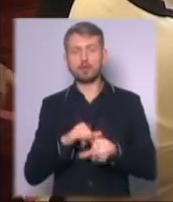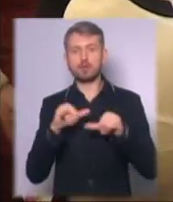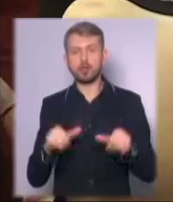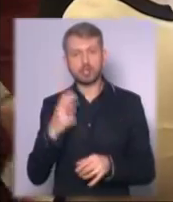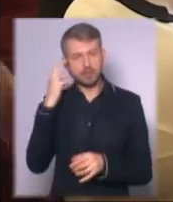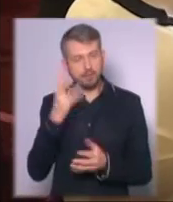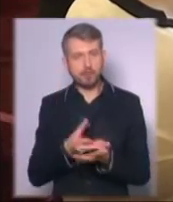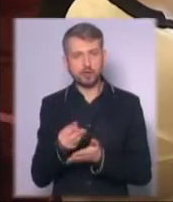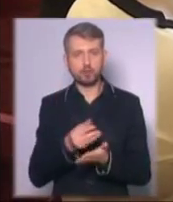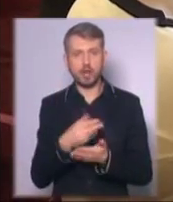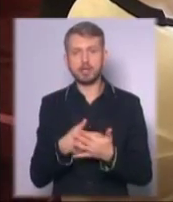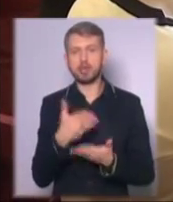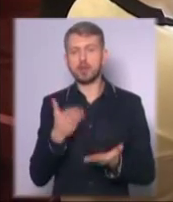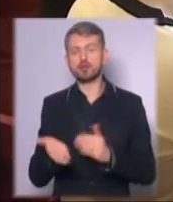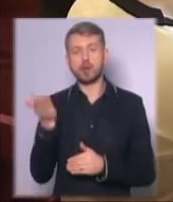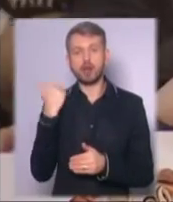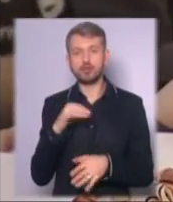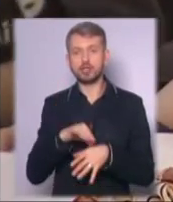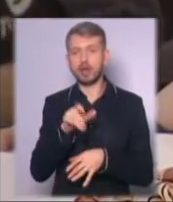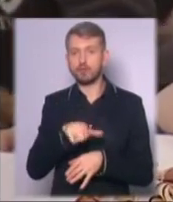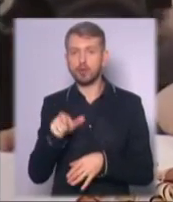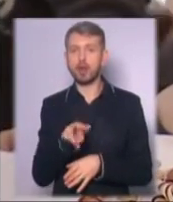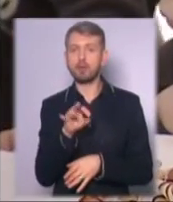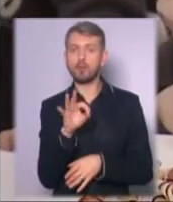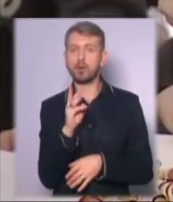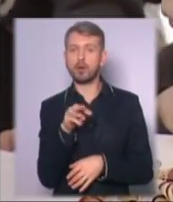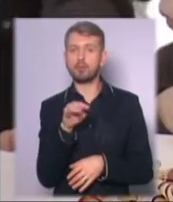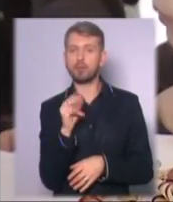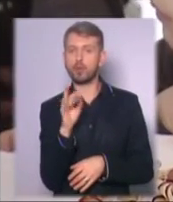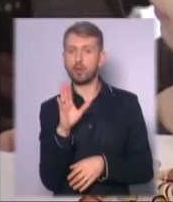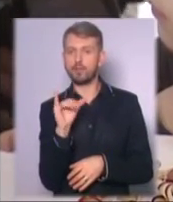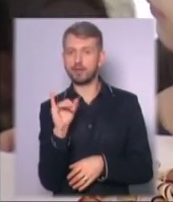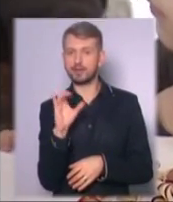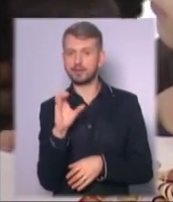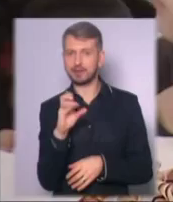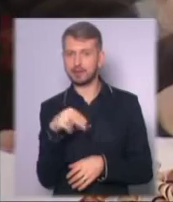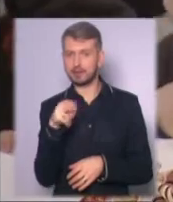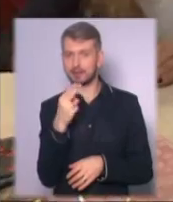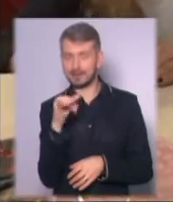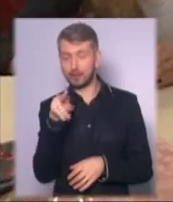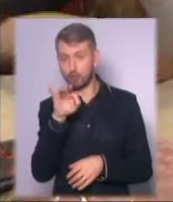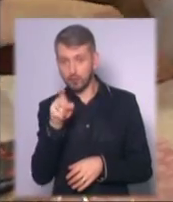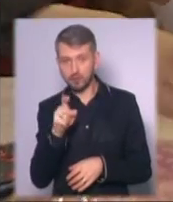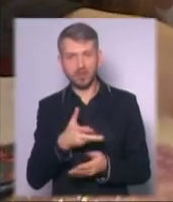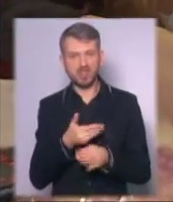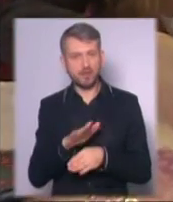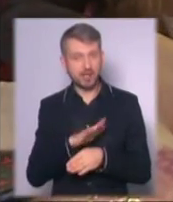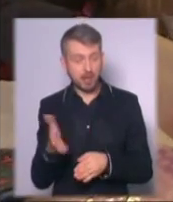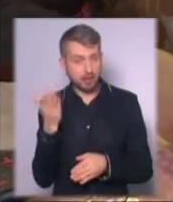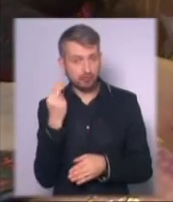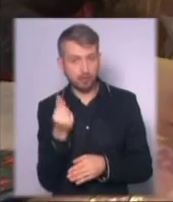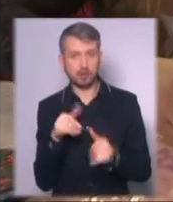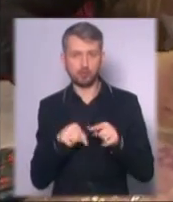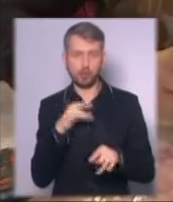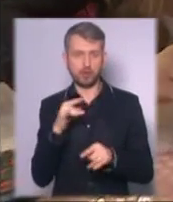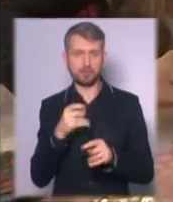столиці фінансування, наприклад, якщо раніше на хворих з муковісцидозом не виділяли ні копійки, цьогоріч це понад 15 мільйонів гривень. Так само в рази зросли і відрахування